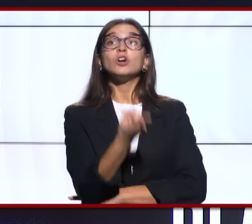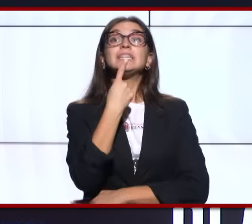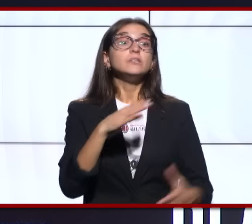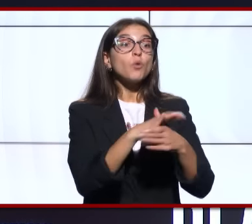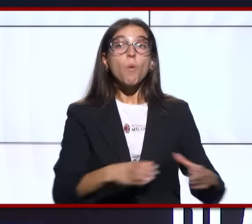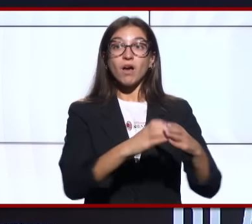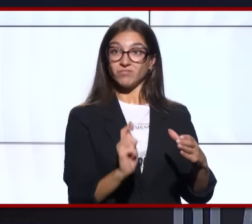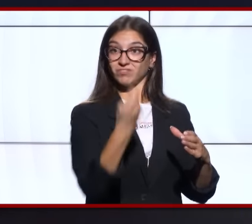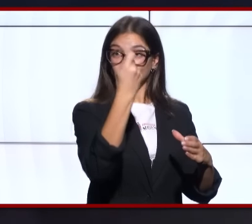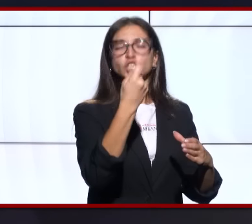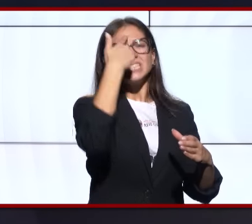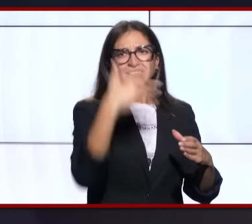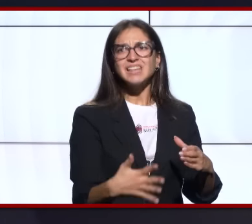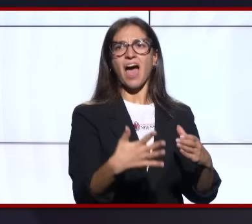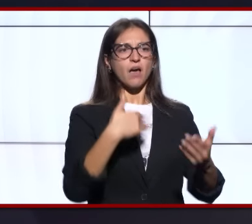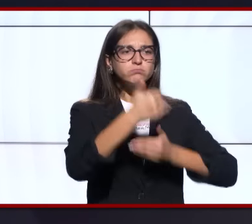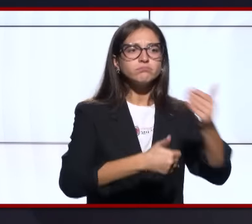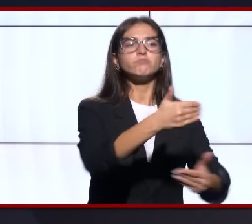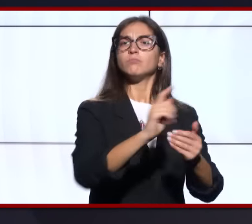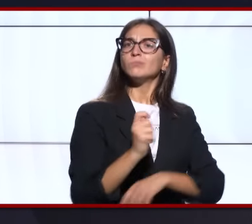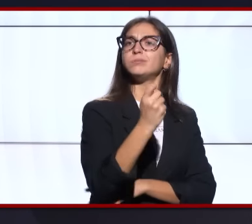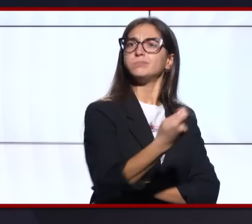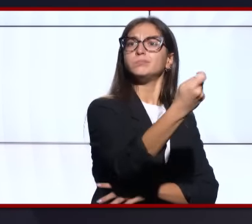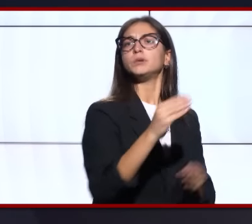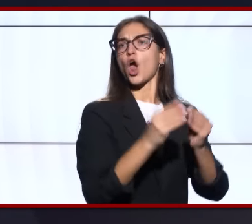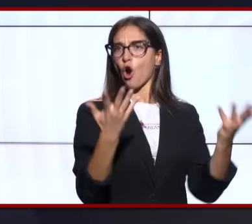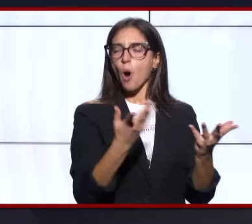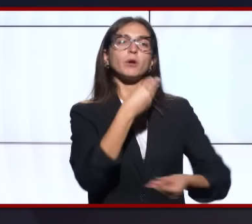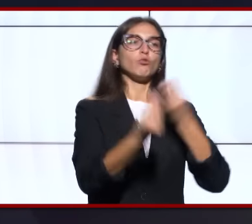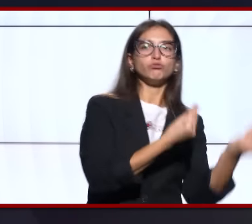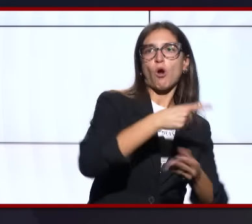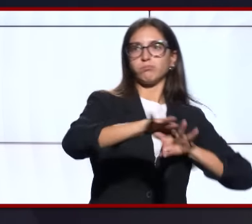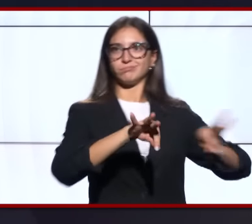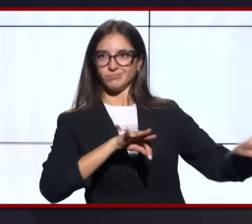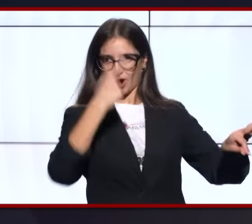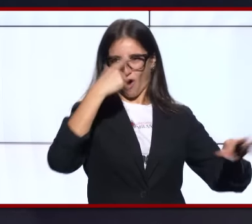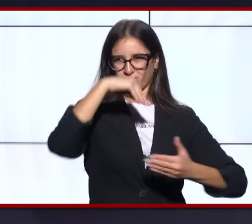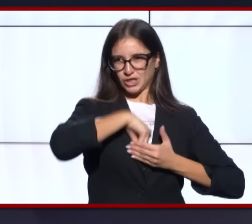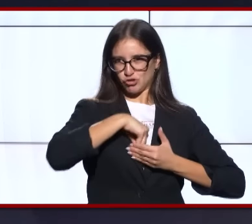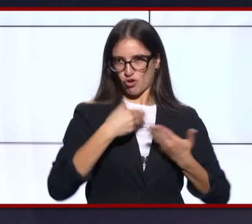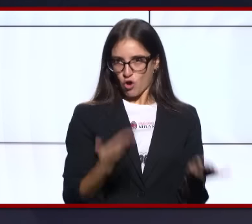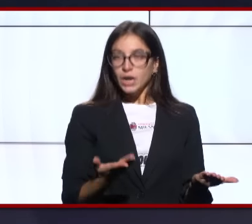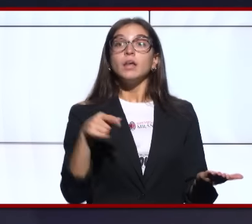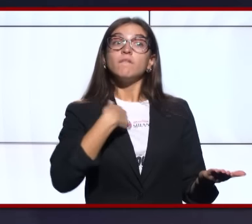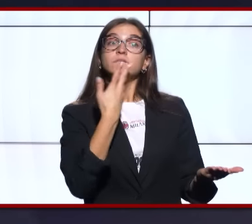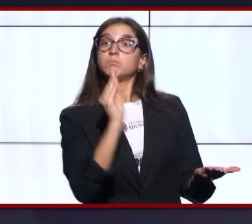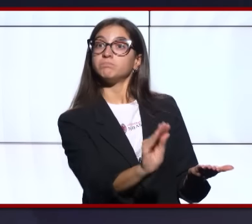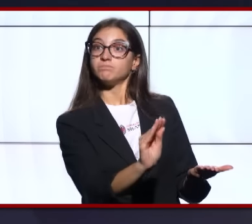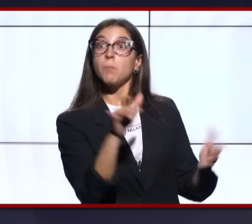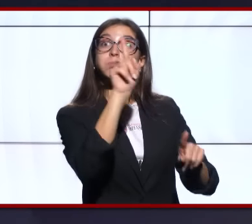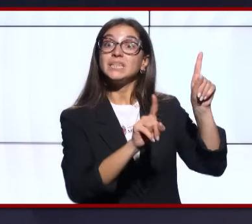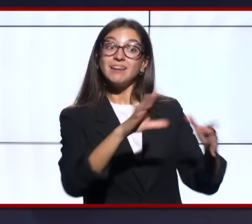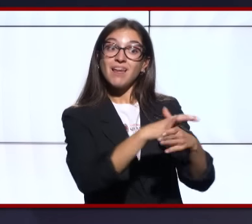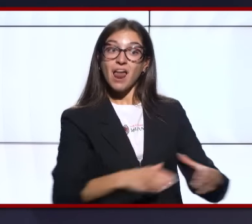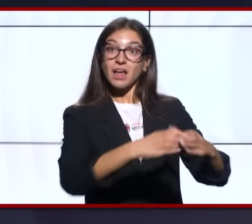mentalità come gioco come convinzione volevo chiedere Appunto Se il Milan ha queste convinzioni come